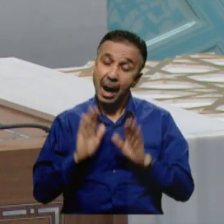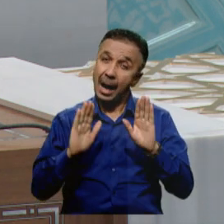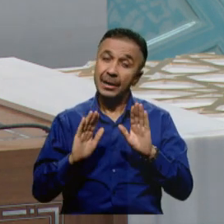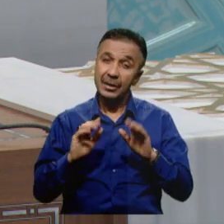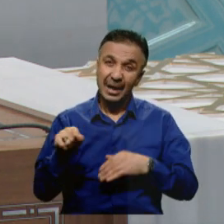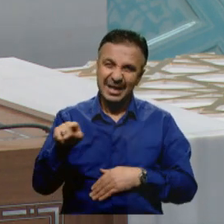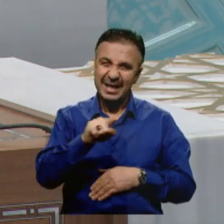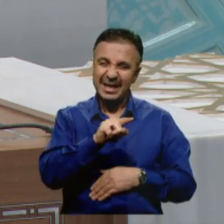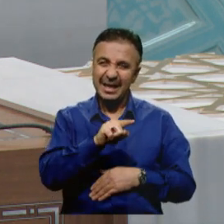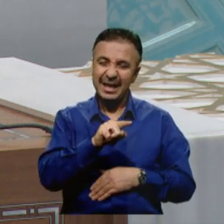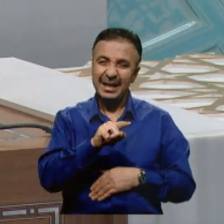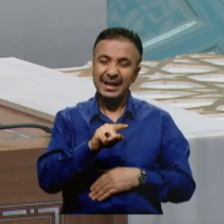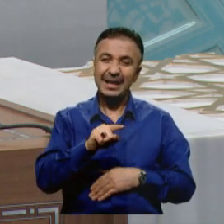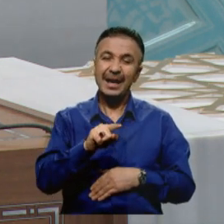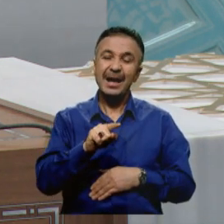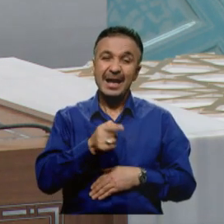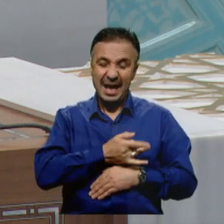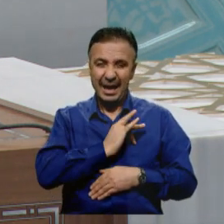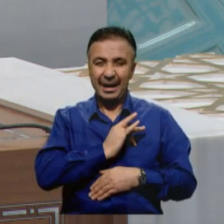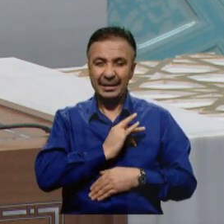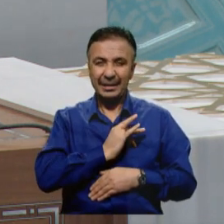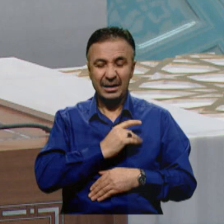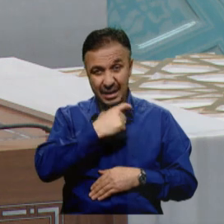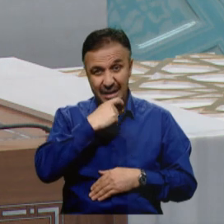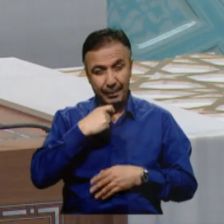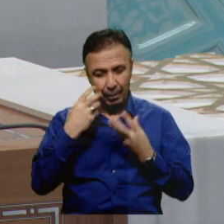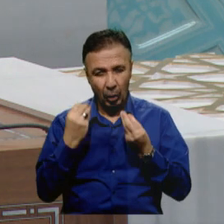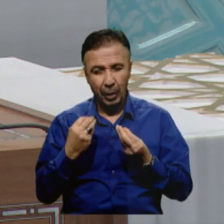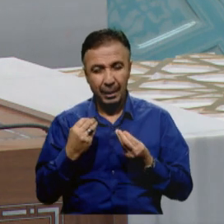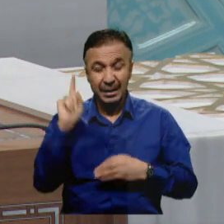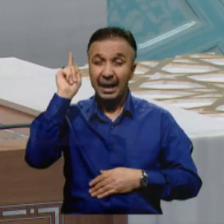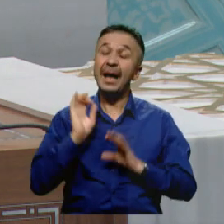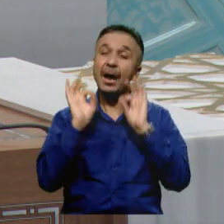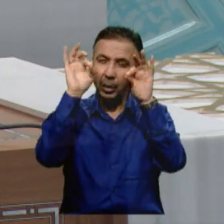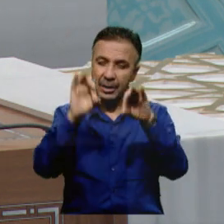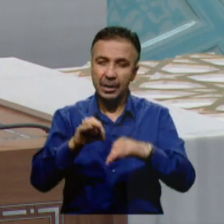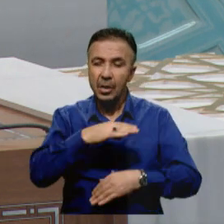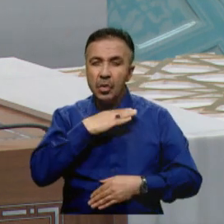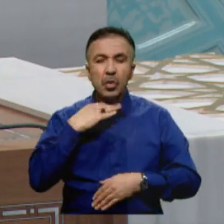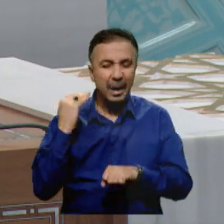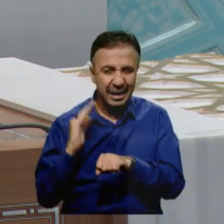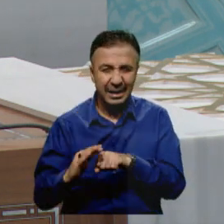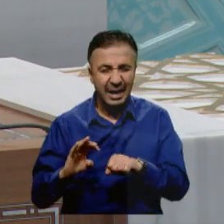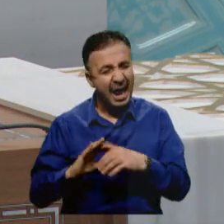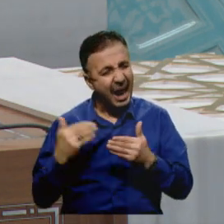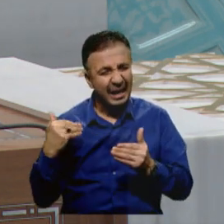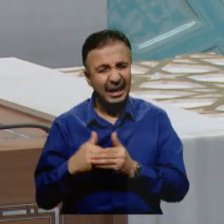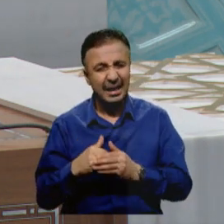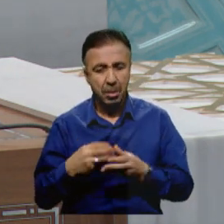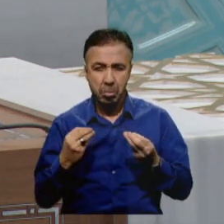sizin ihlasınız, samimiyetiniz Allah'a ulaşır. Kurban keserken ne kadar güzel,